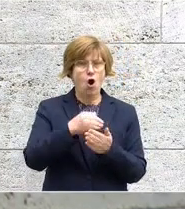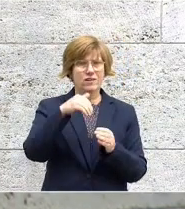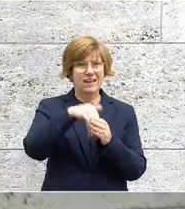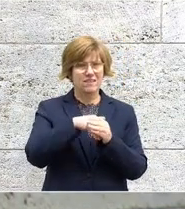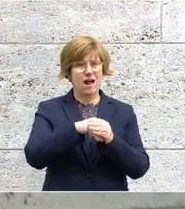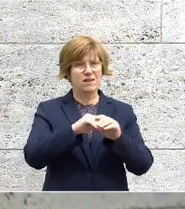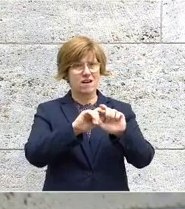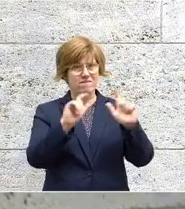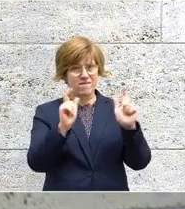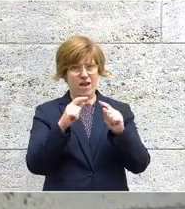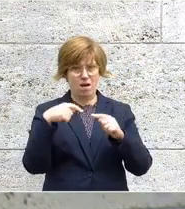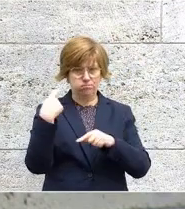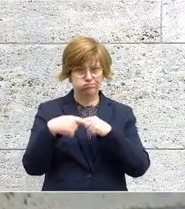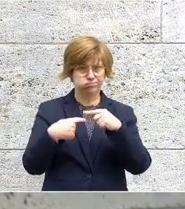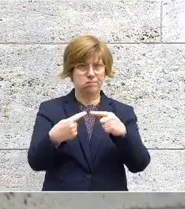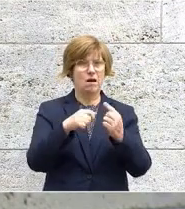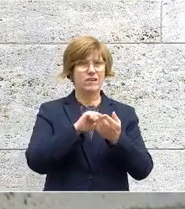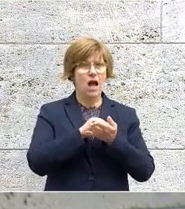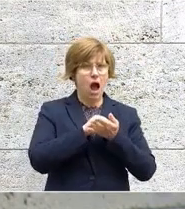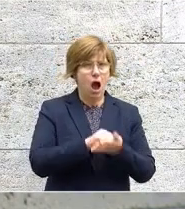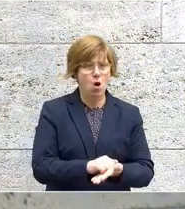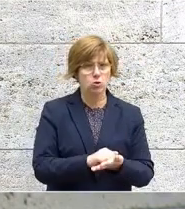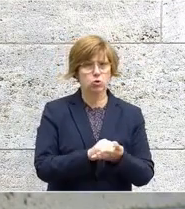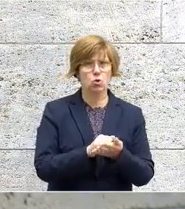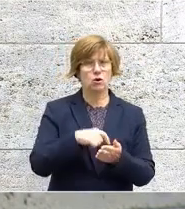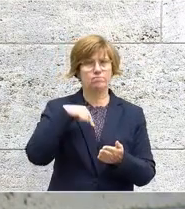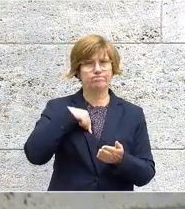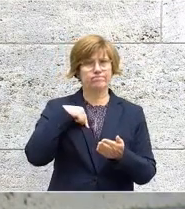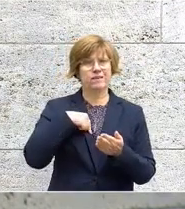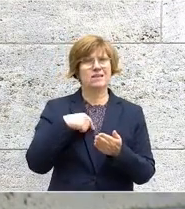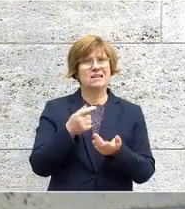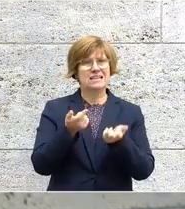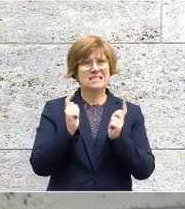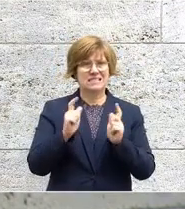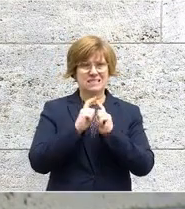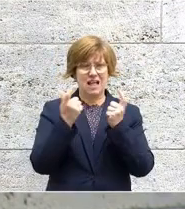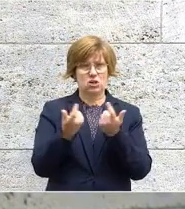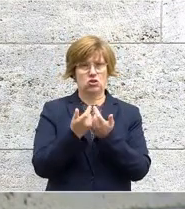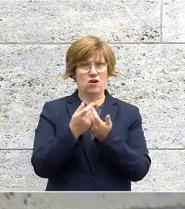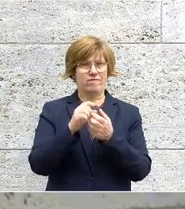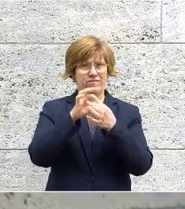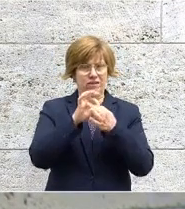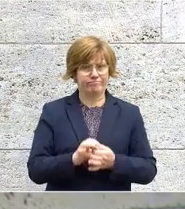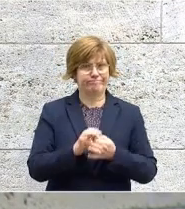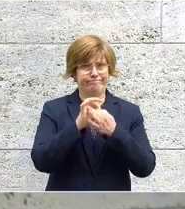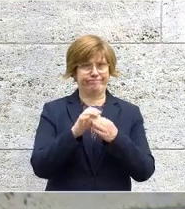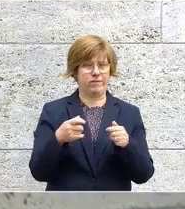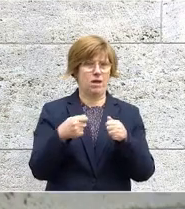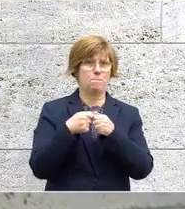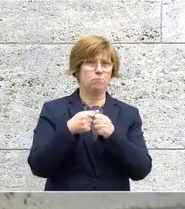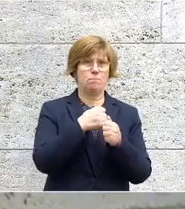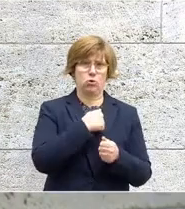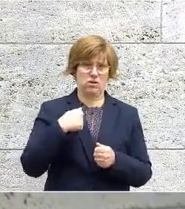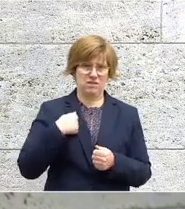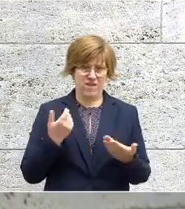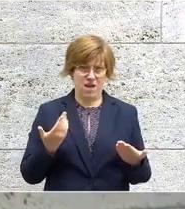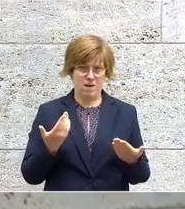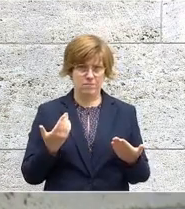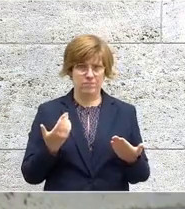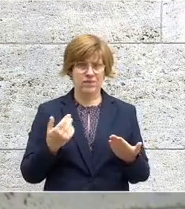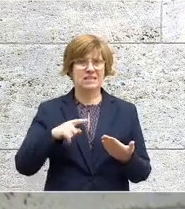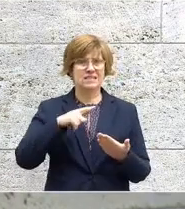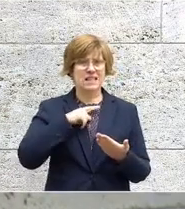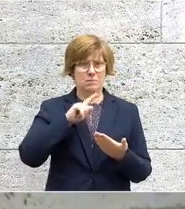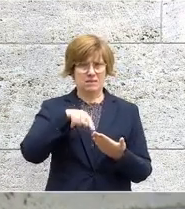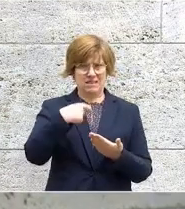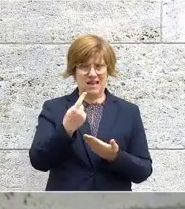dieses feierlichen Ereignisses sind Ausdruck einer fest in der Mitte der Gesellschaft verankerten Bundeswehr. Und ich werde mich